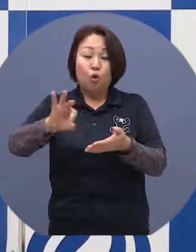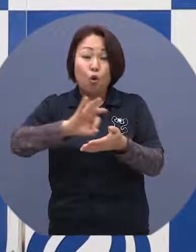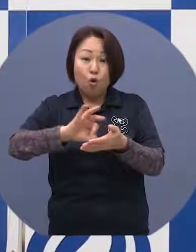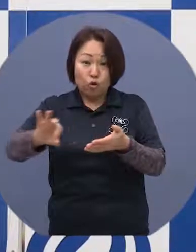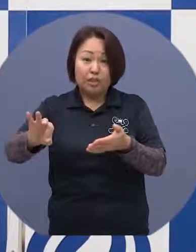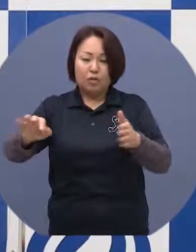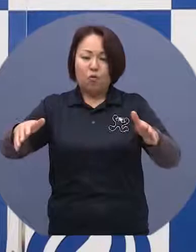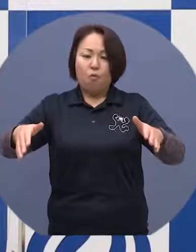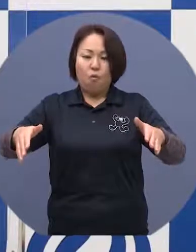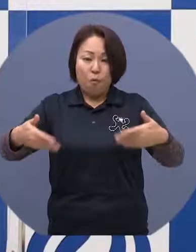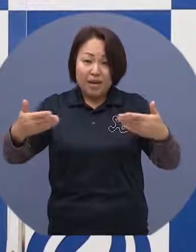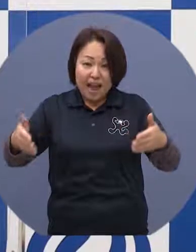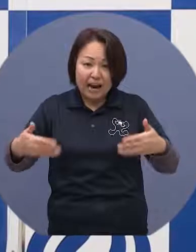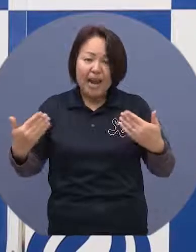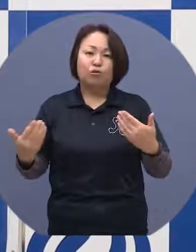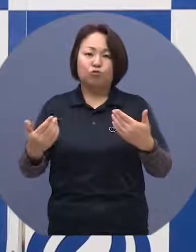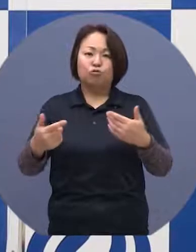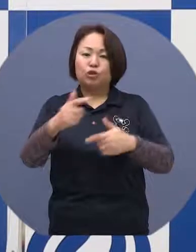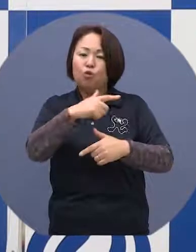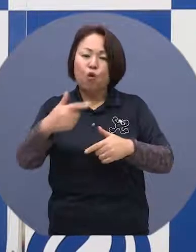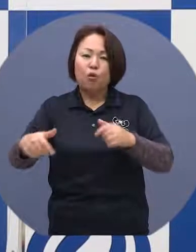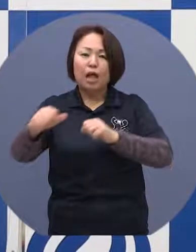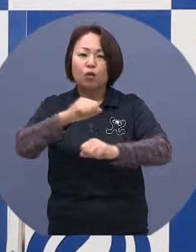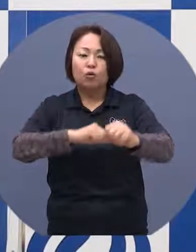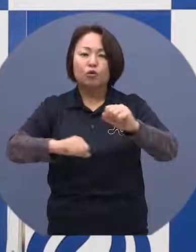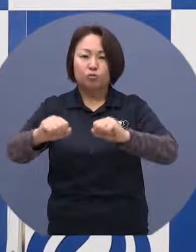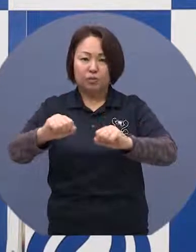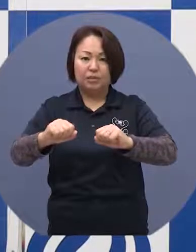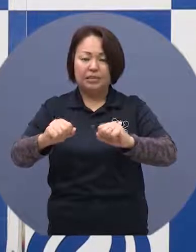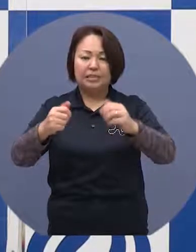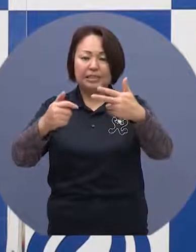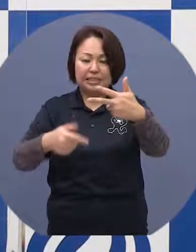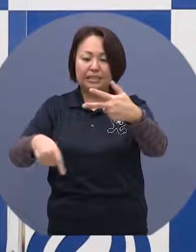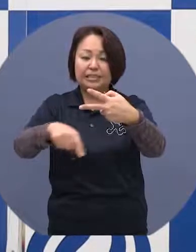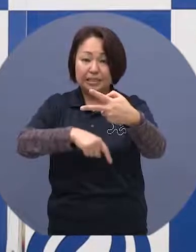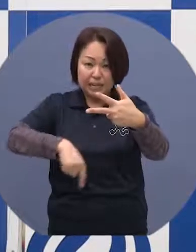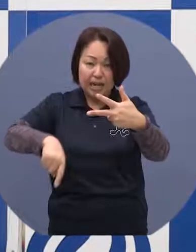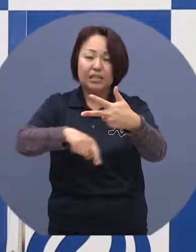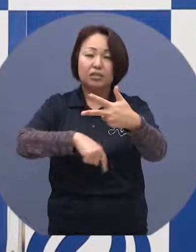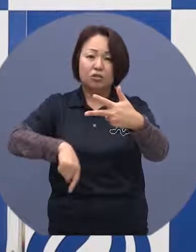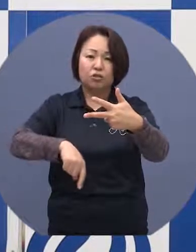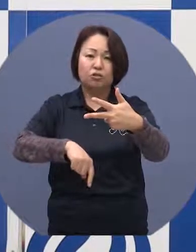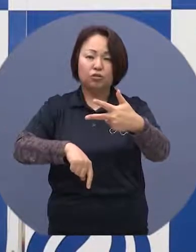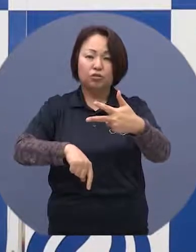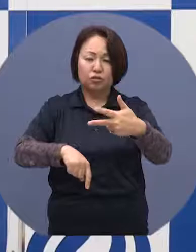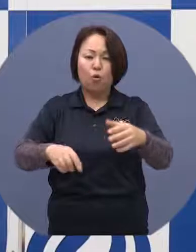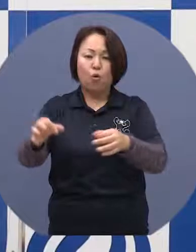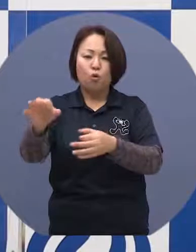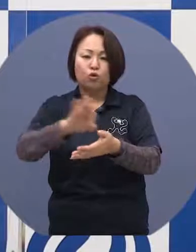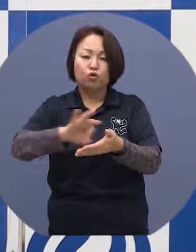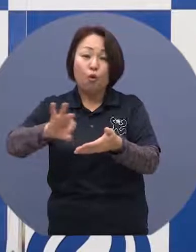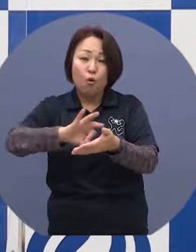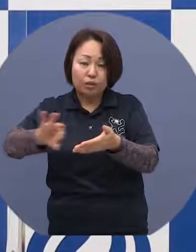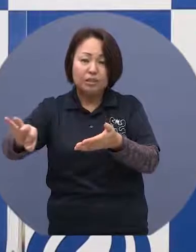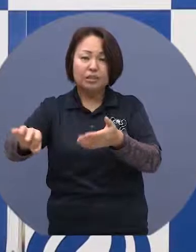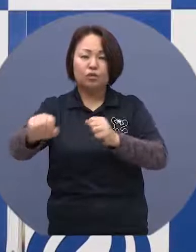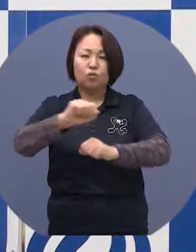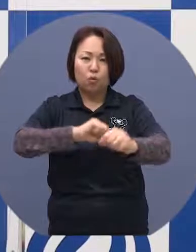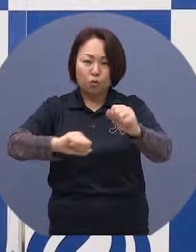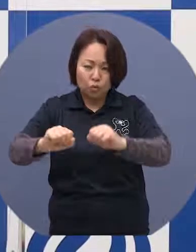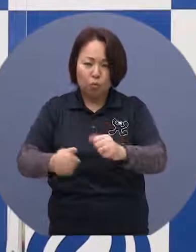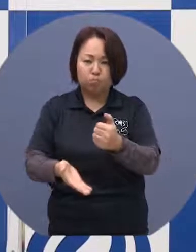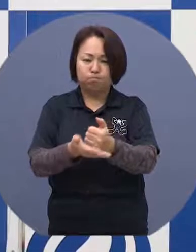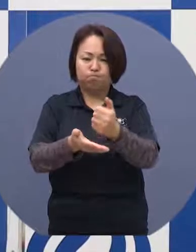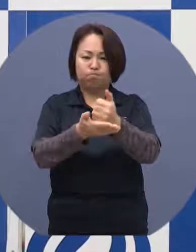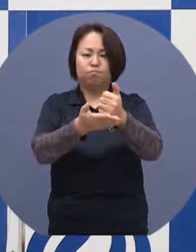ましてしないのですね消費行動をアシカ刺激をしていきたいというに思っておりますあわせまし